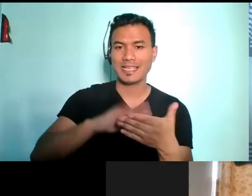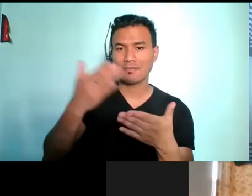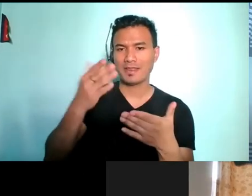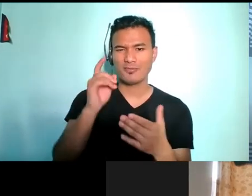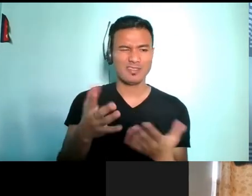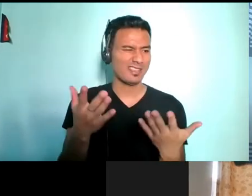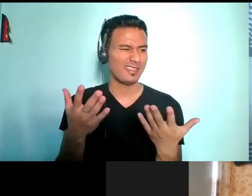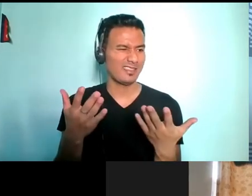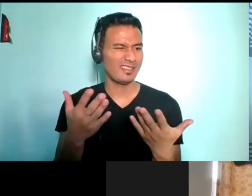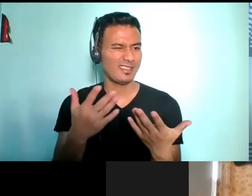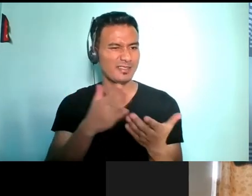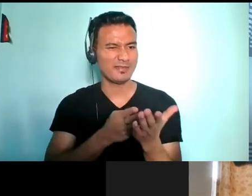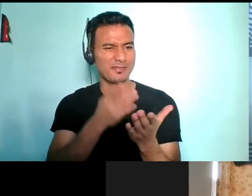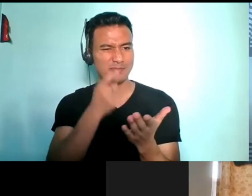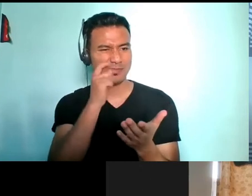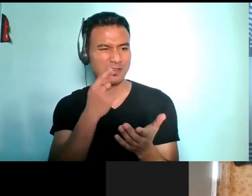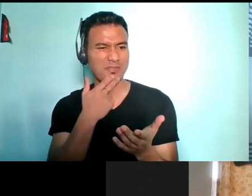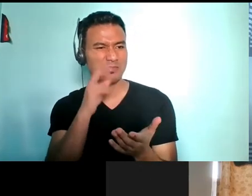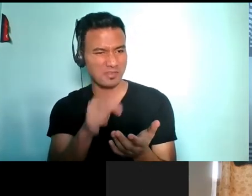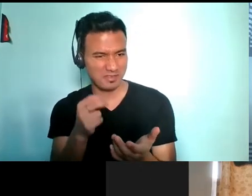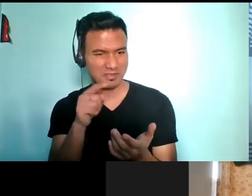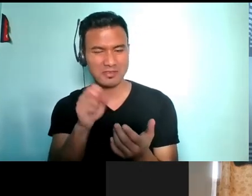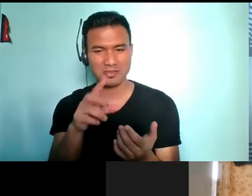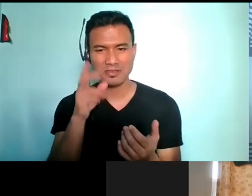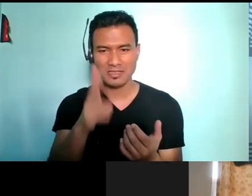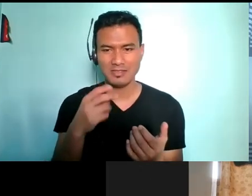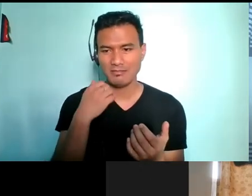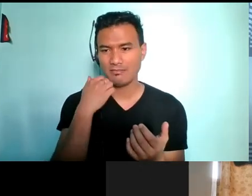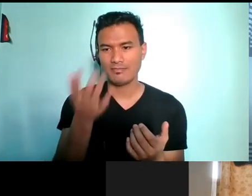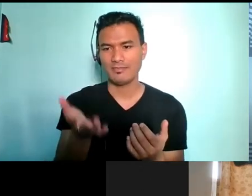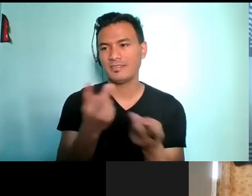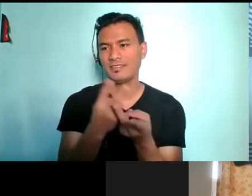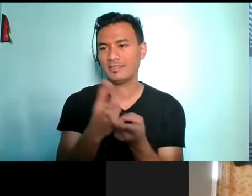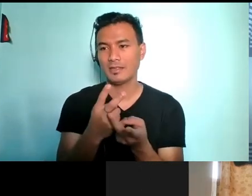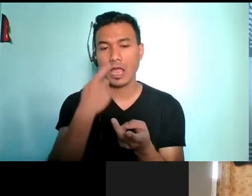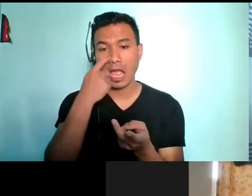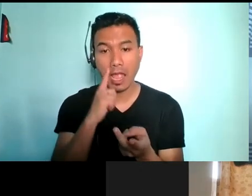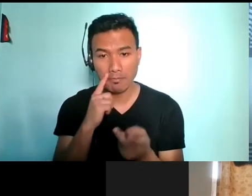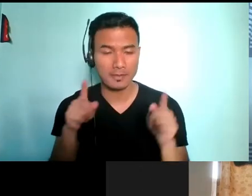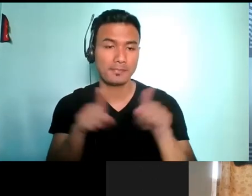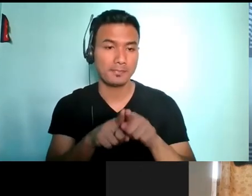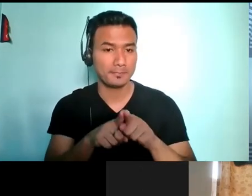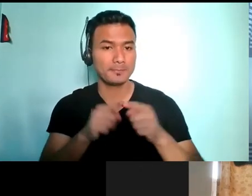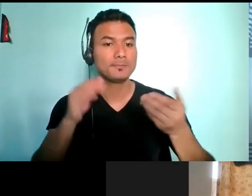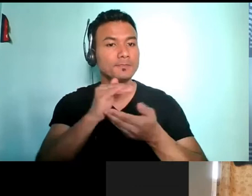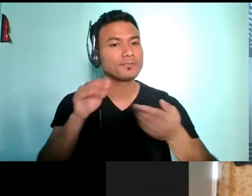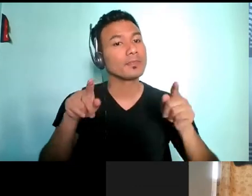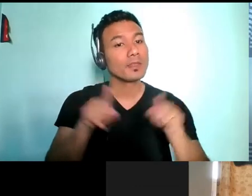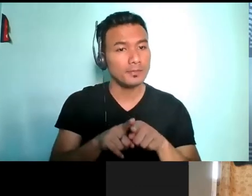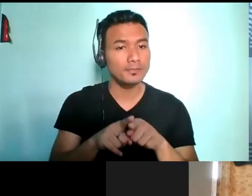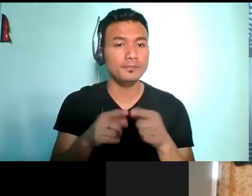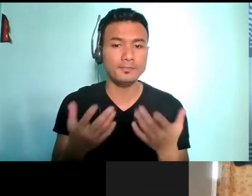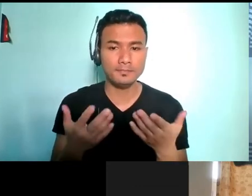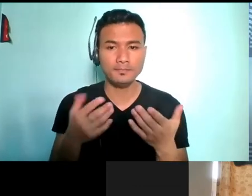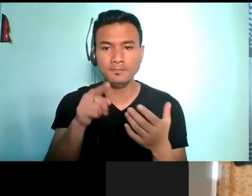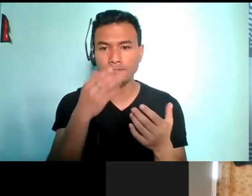होइन रहेछ नि त यो बानी मलाई कस्तो मन पर्थ्यो खासमा त यो इरिटेटिङवाला रहेछ होइन अब आमाकोमा पनि त्यस्तै बच्चाहरूकोमा पनि त्यस्तै अनि